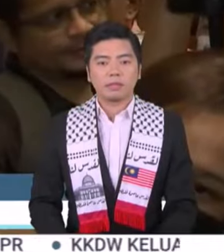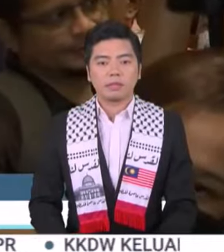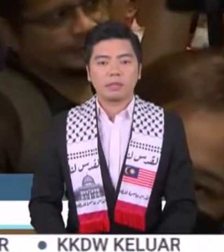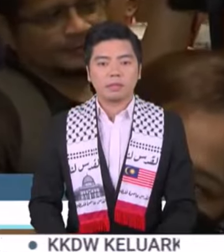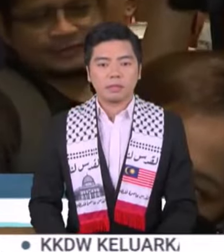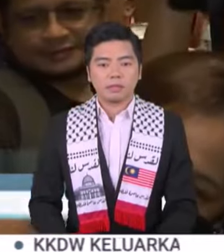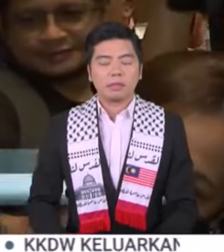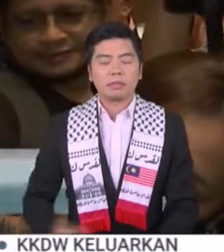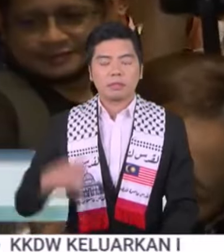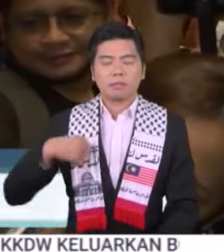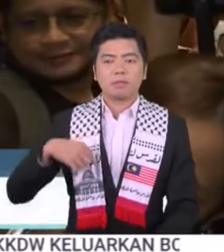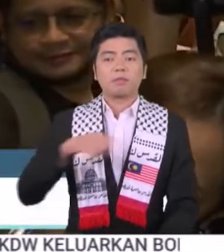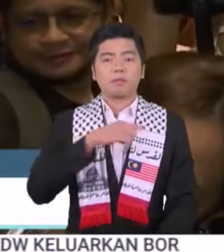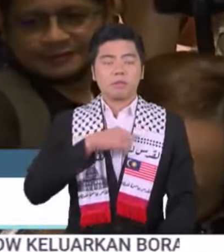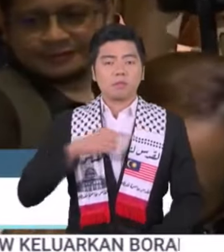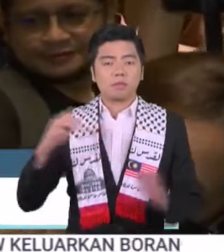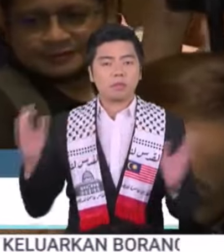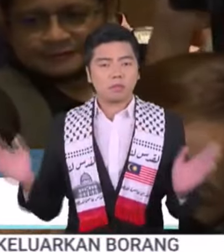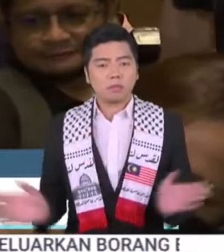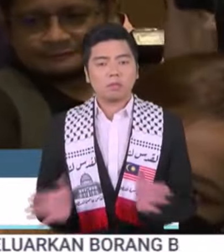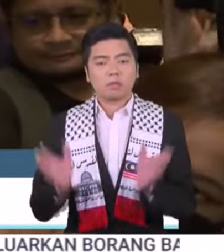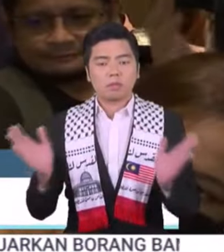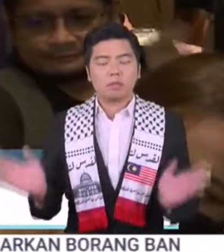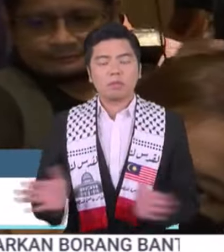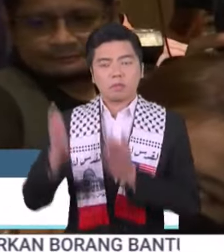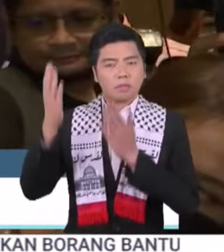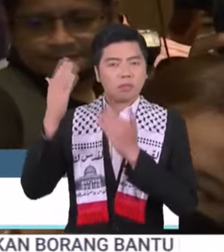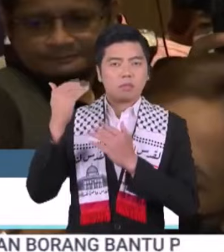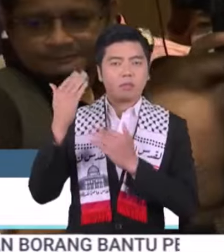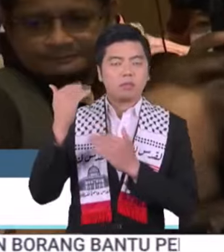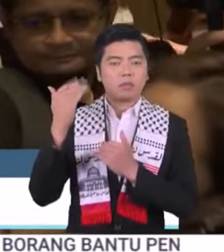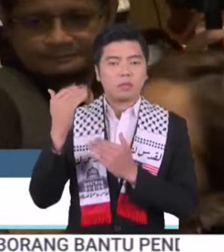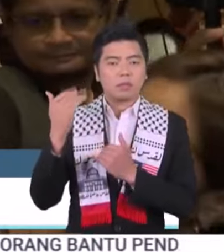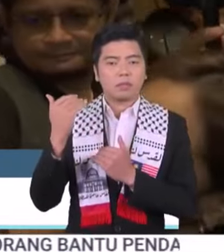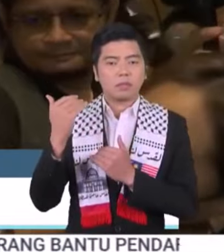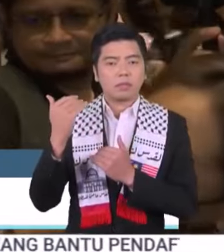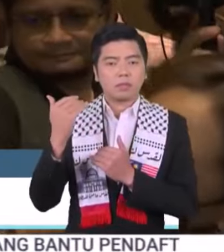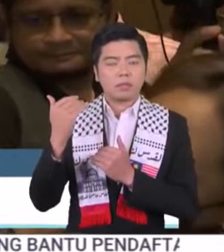Saya telah juga menyarankan agar di